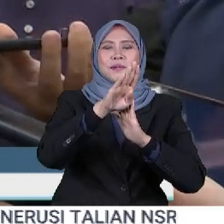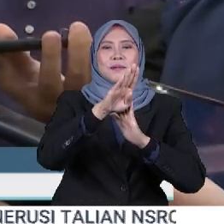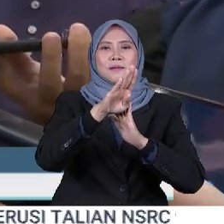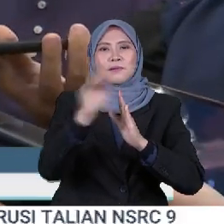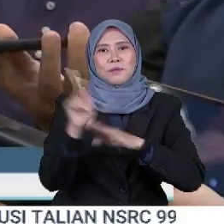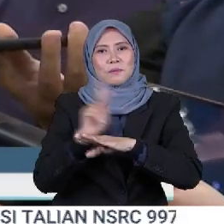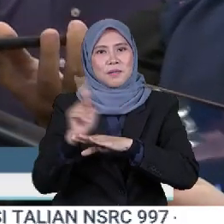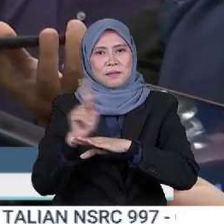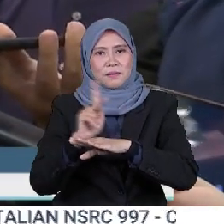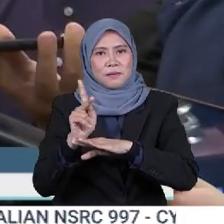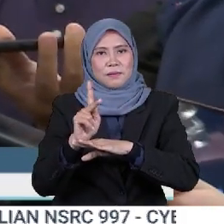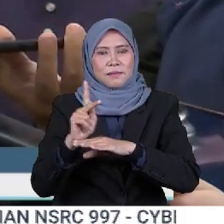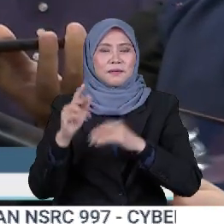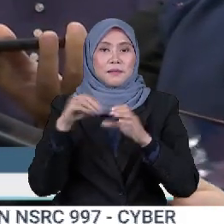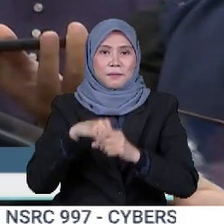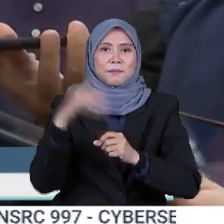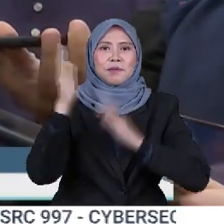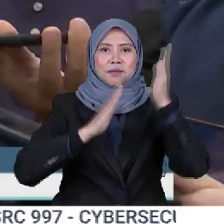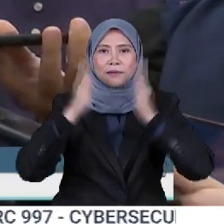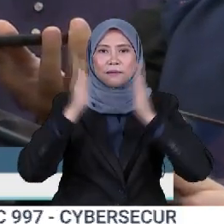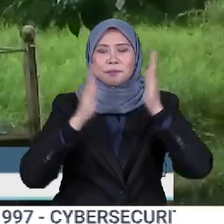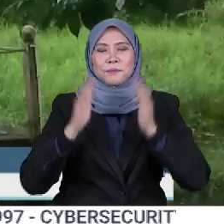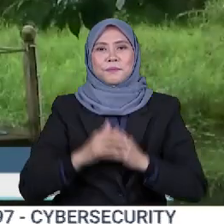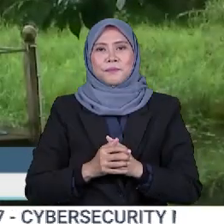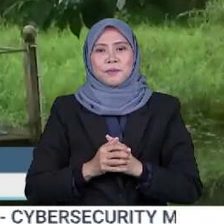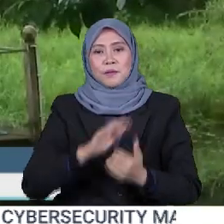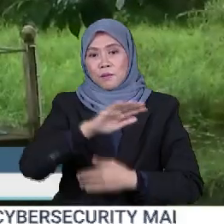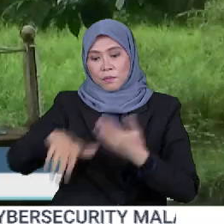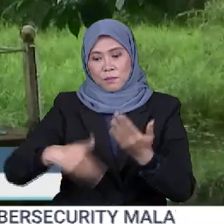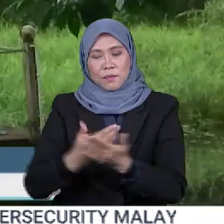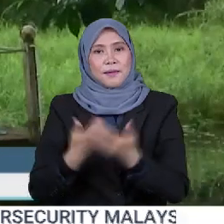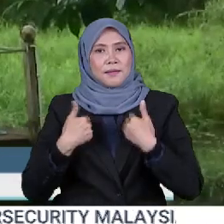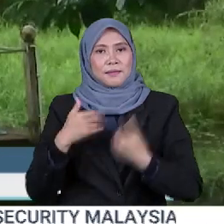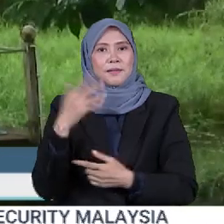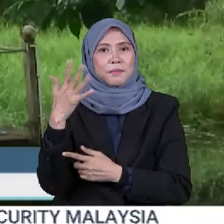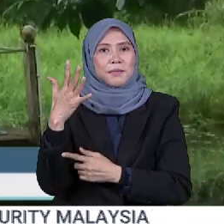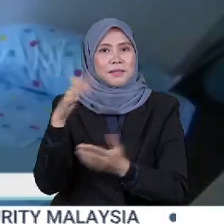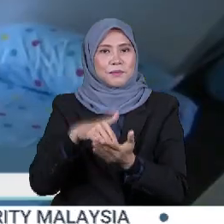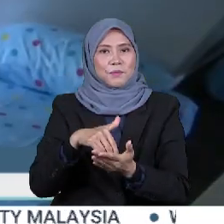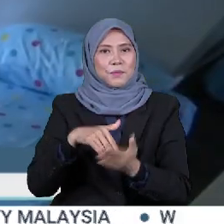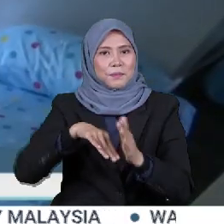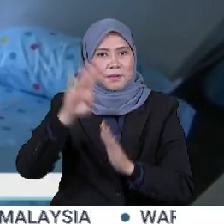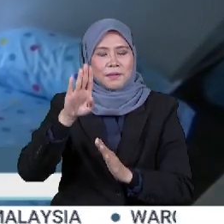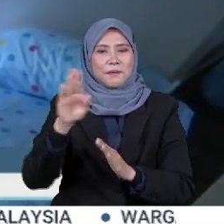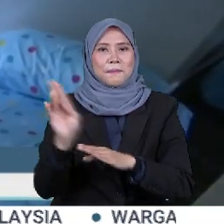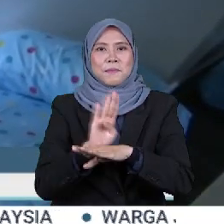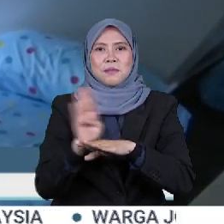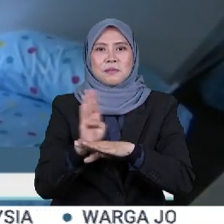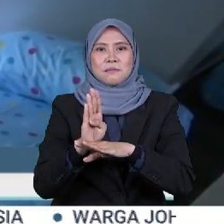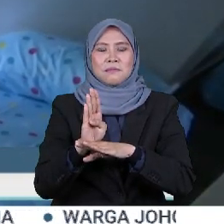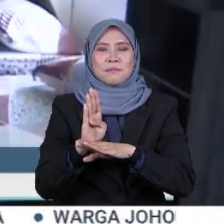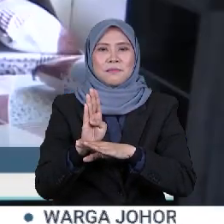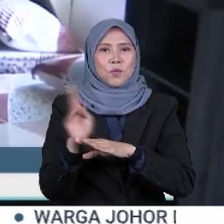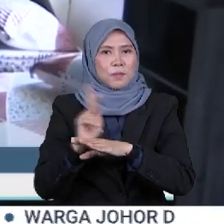sektor koperasi di negara kita. Secara keseluruhannya kita ada 15,000 lebih koperasi di negara ini